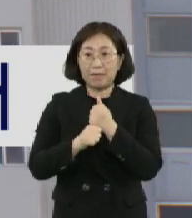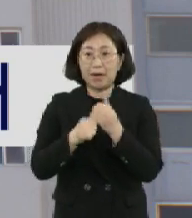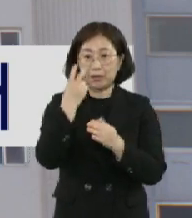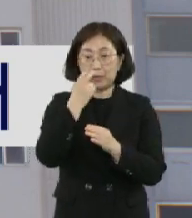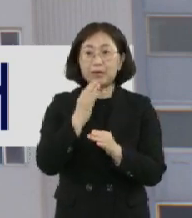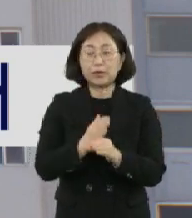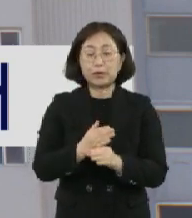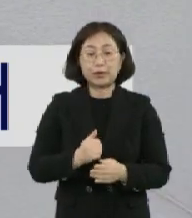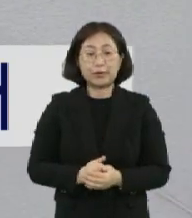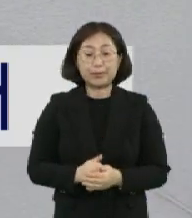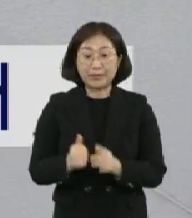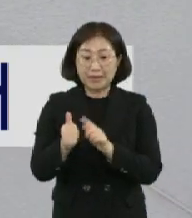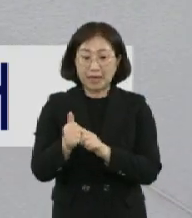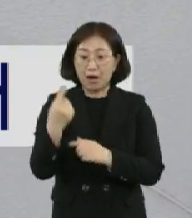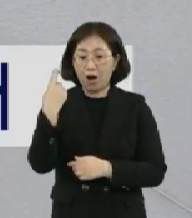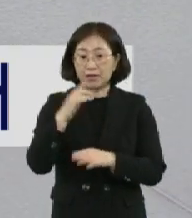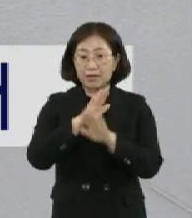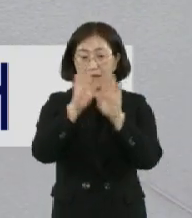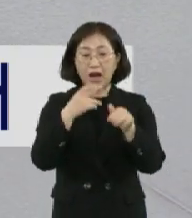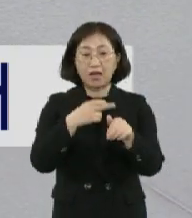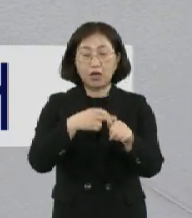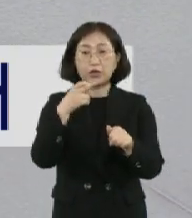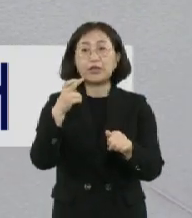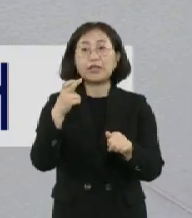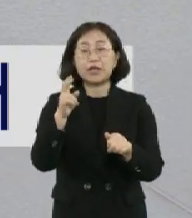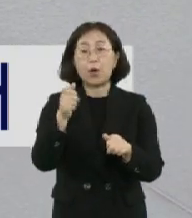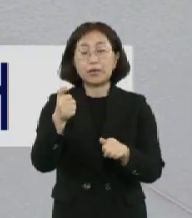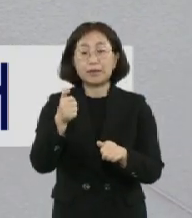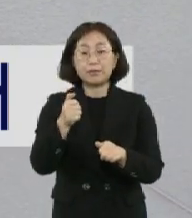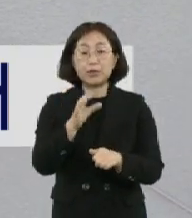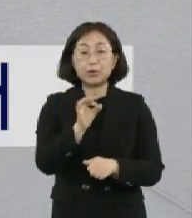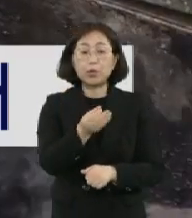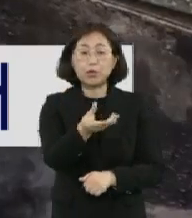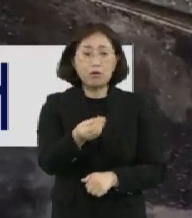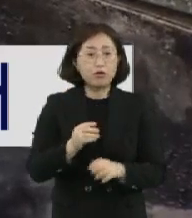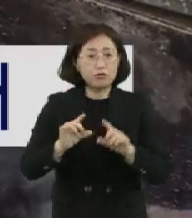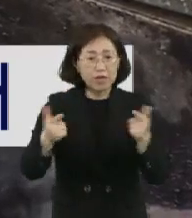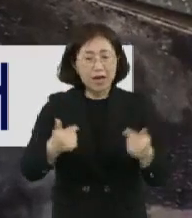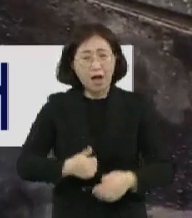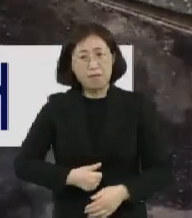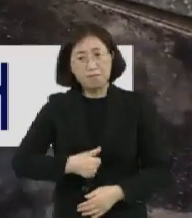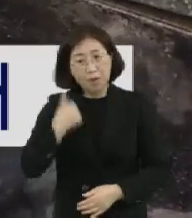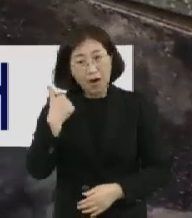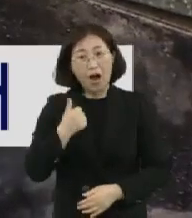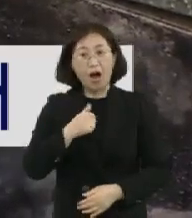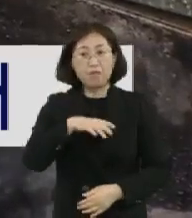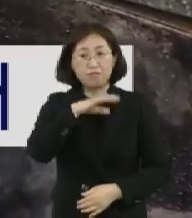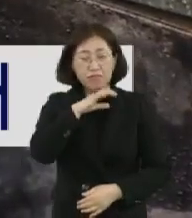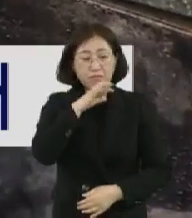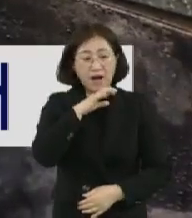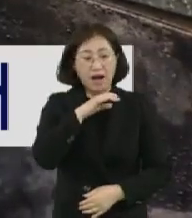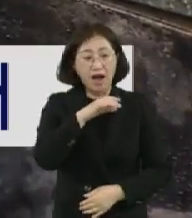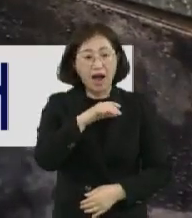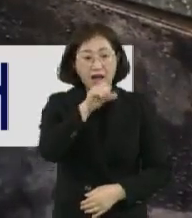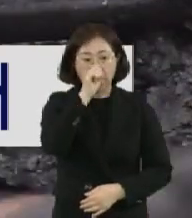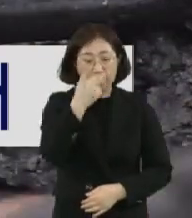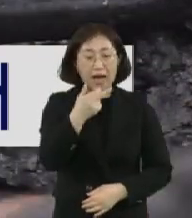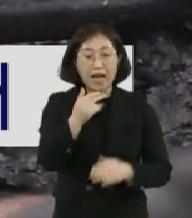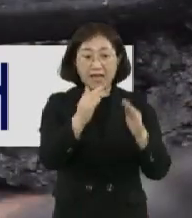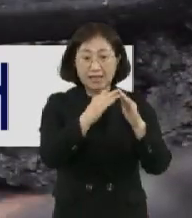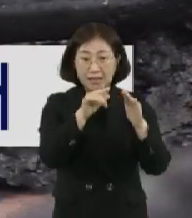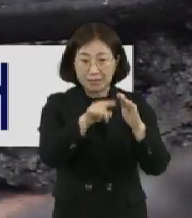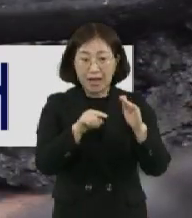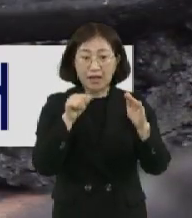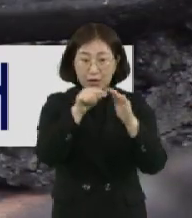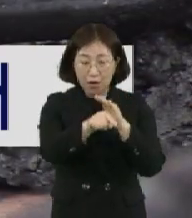있습니다. A씨는 어제 낮 12시 50분쯤 돈을 빌려주지 않은데 불만을 품고 서산시 인지면의 지인 B씨